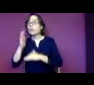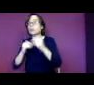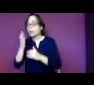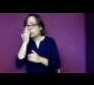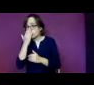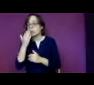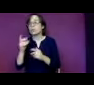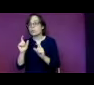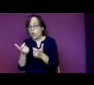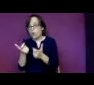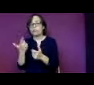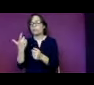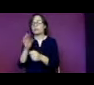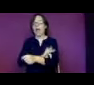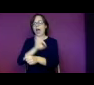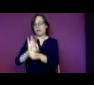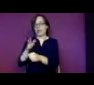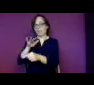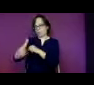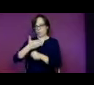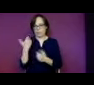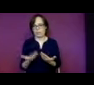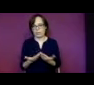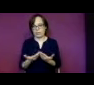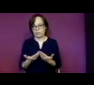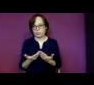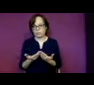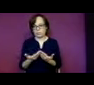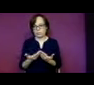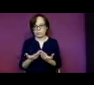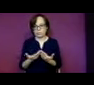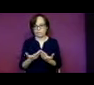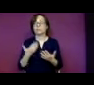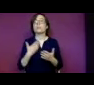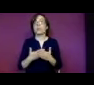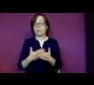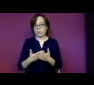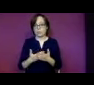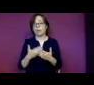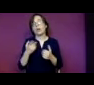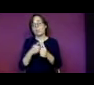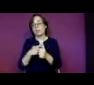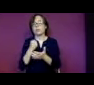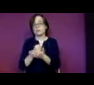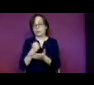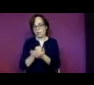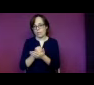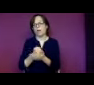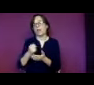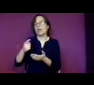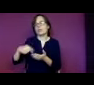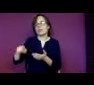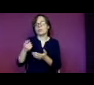kilku względów. Po pierwsze oczywiście i niestety ze względów no, rentowności, a raczej jej braku. Po prostu